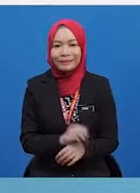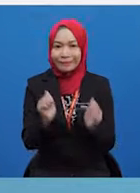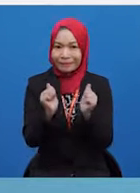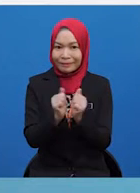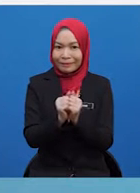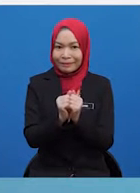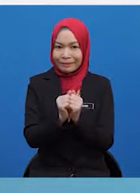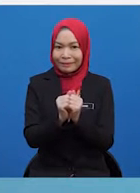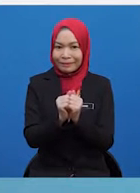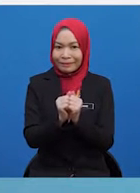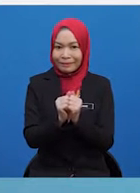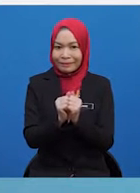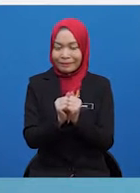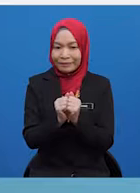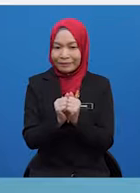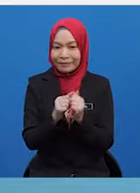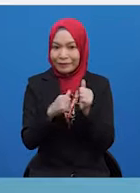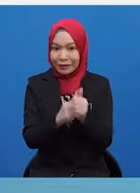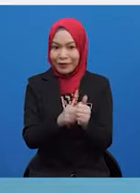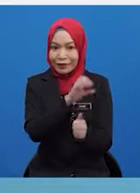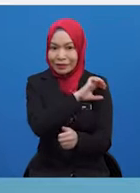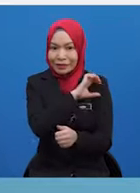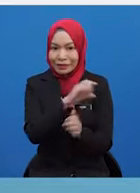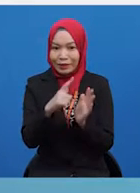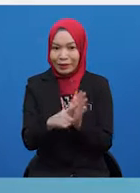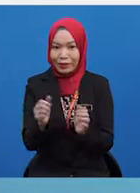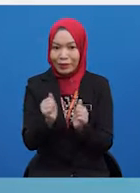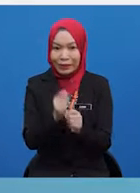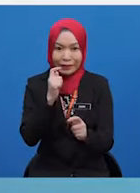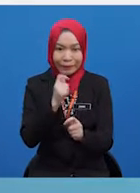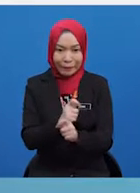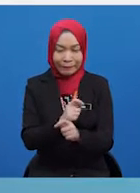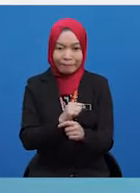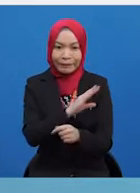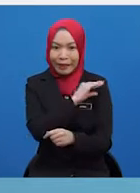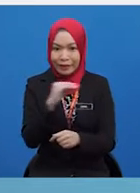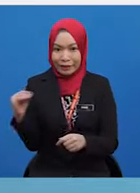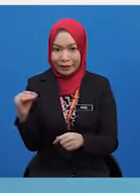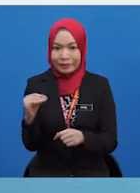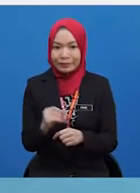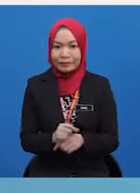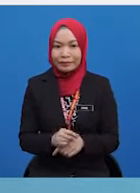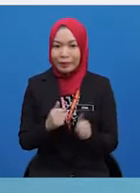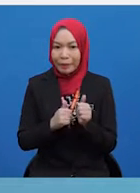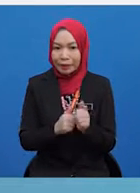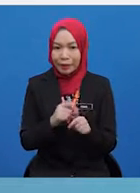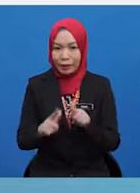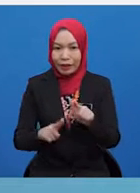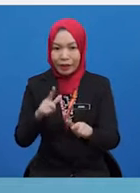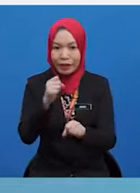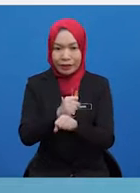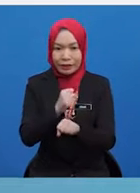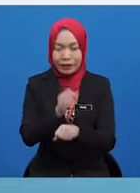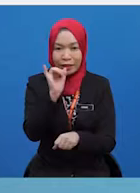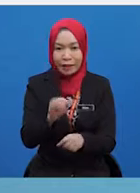dengan menepati ciri-ciri logo dengan tepat dan mengikut langkah